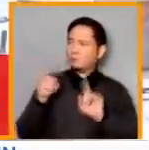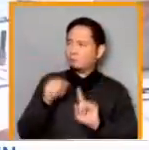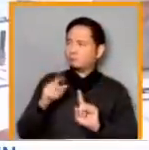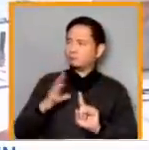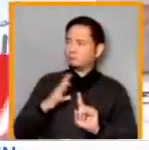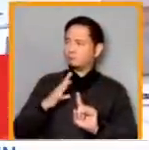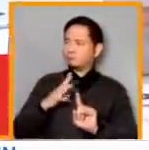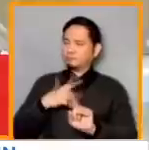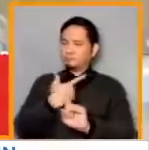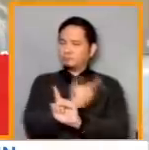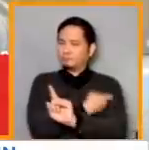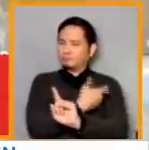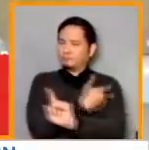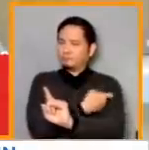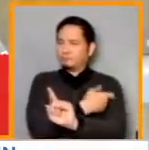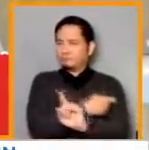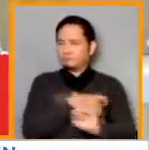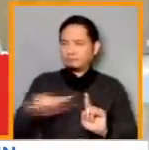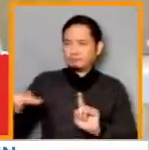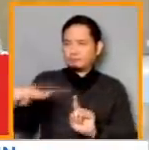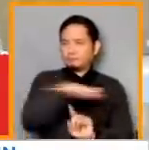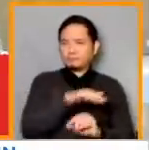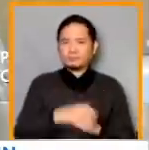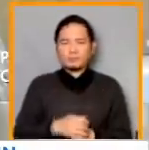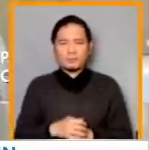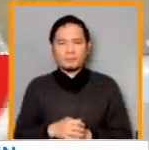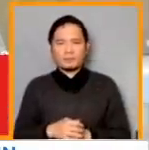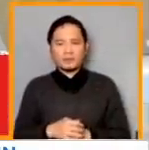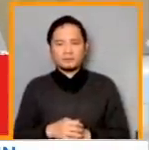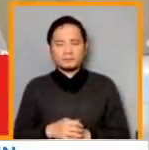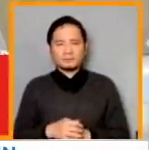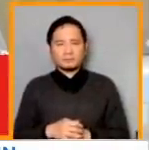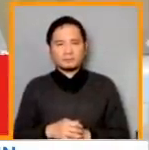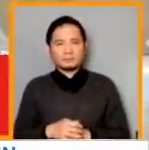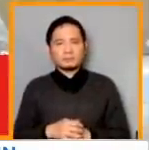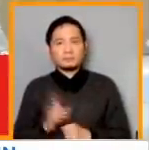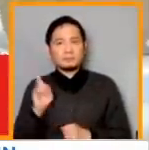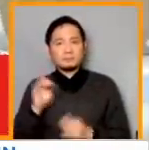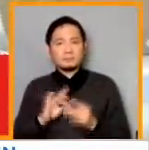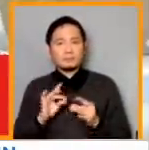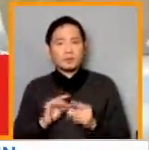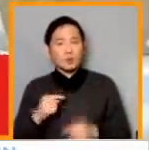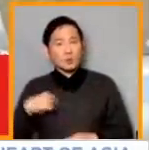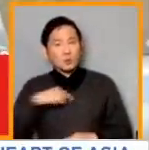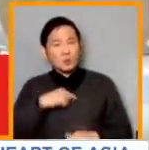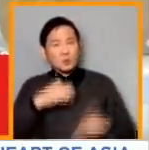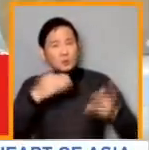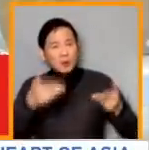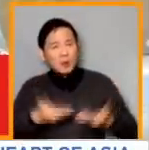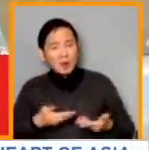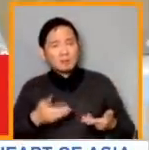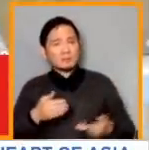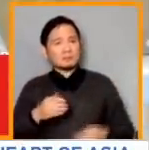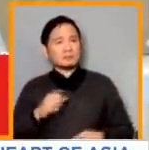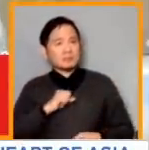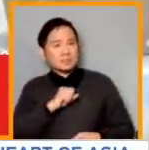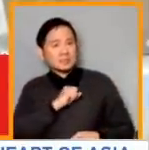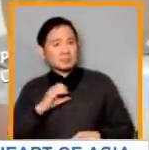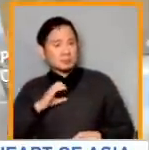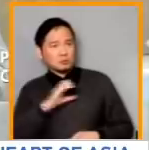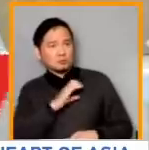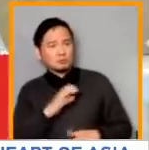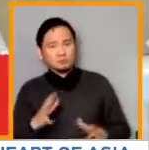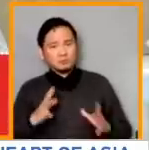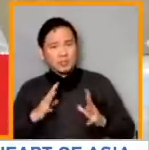kontra COVID-19. We would welcome, Mr. President, if the Senate or Congress will, if they